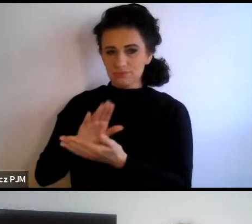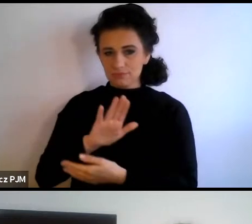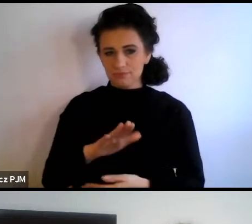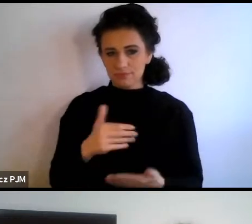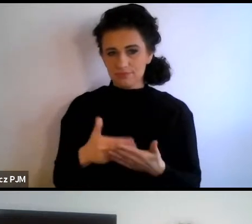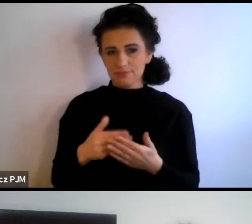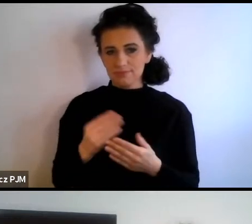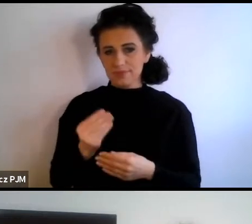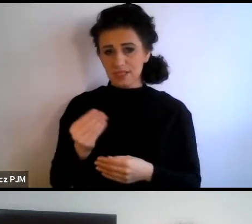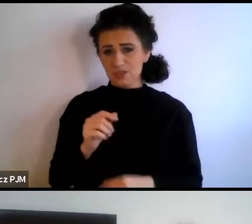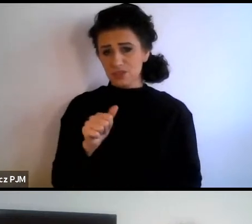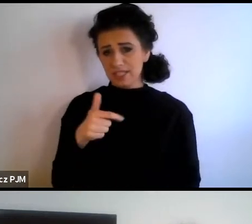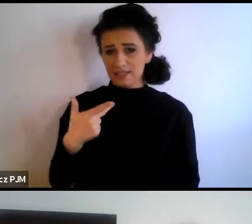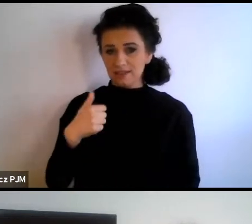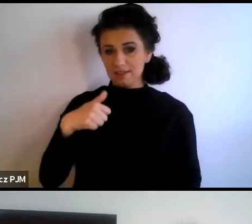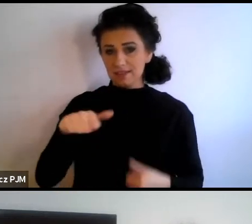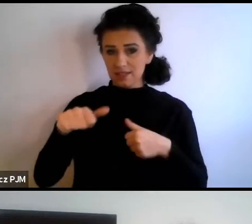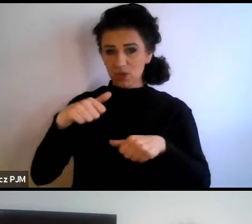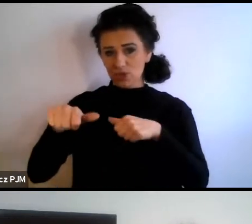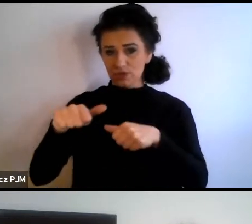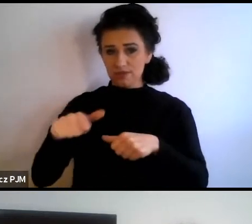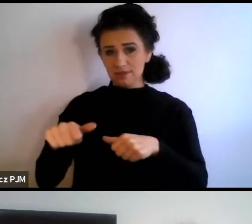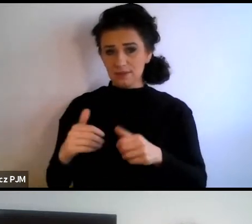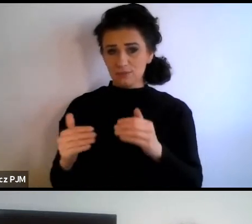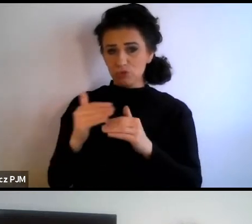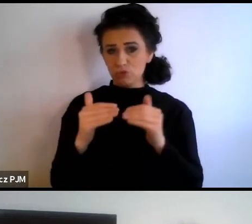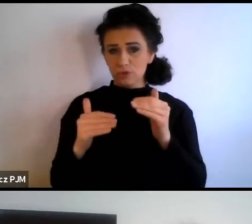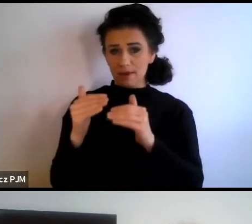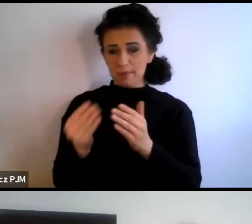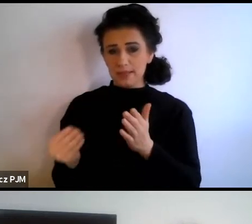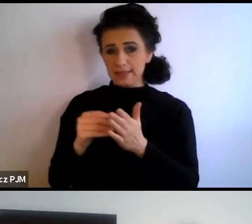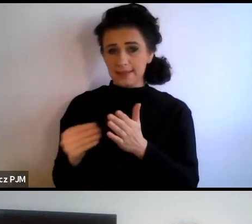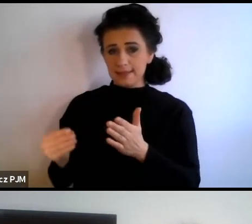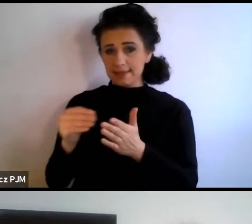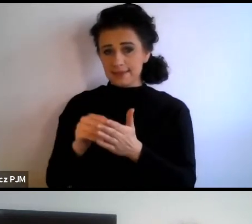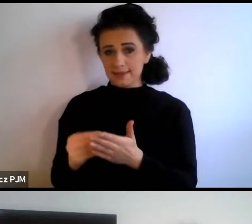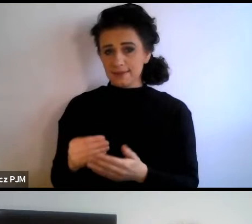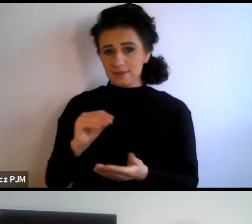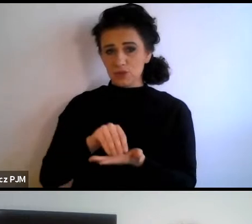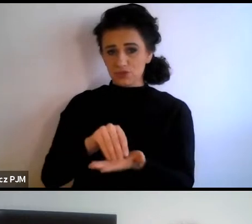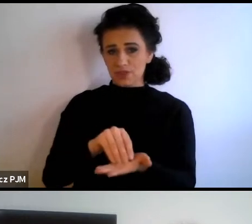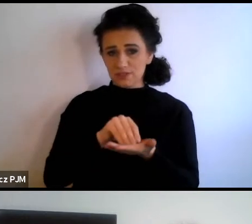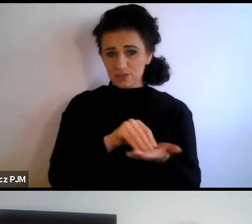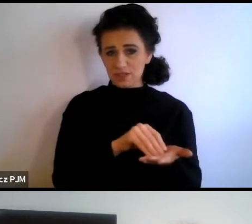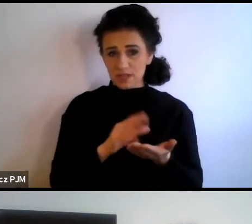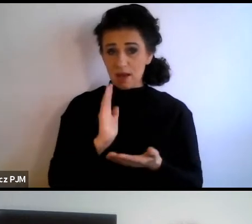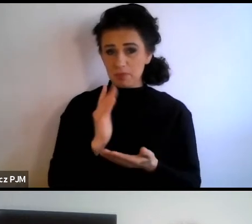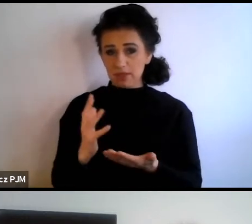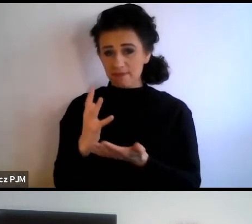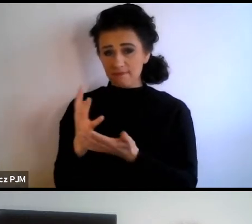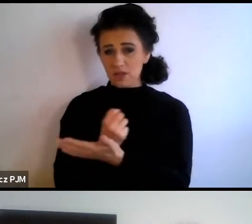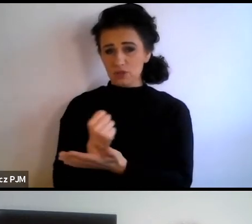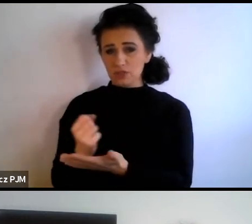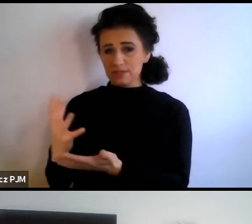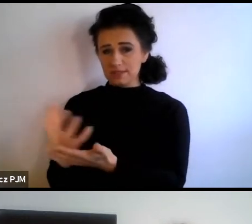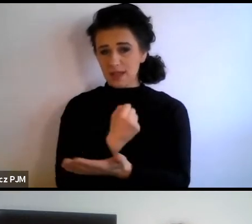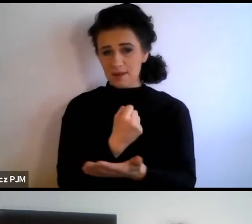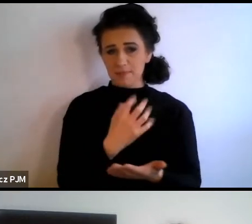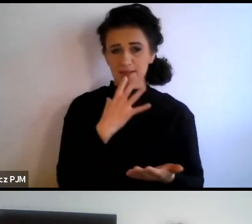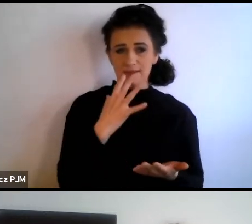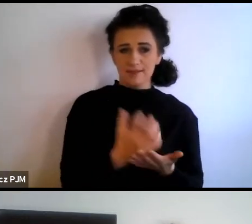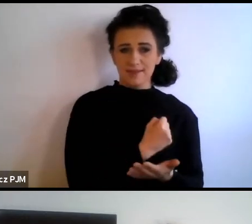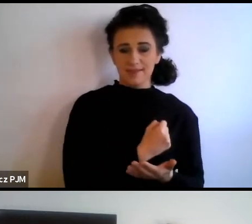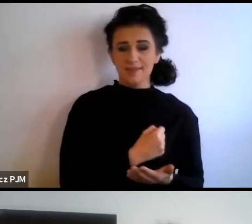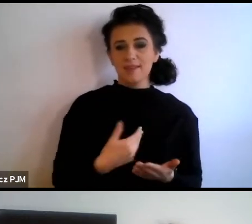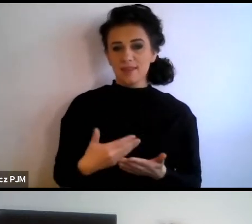co najmniej tygodni je będziemy budować. Mam nadzieję, że już wkrótce przejdziemy do płynnego ich wykorzystywania. Więc teraz niejako